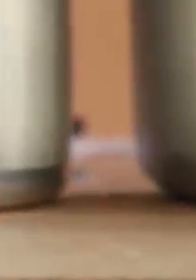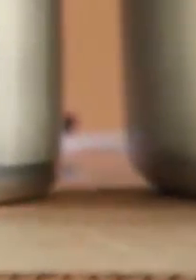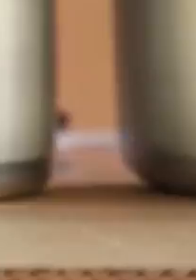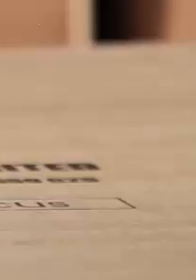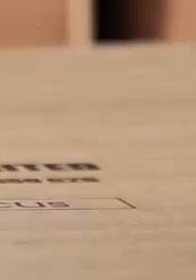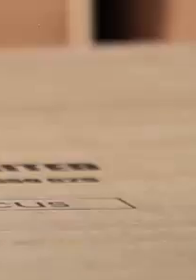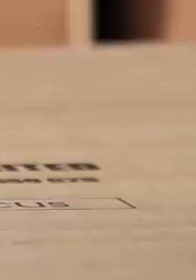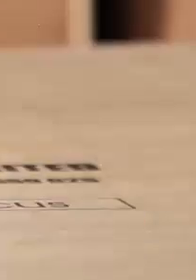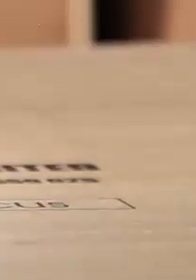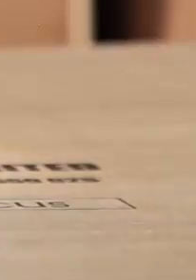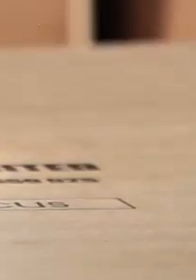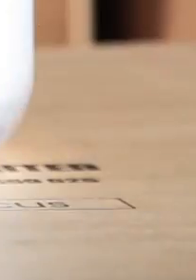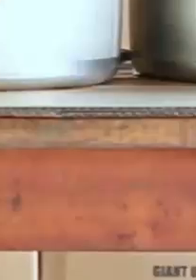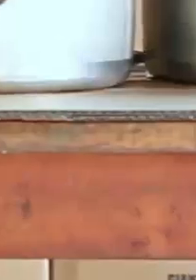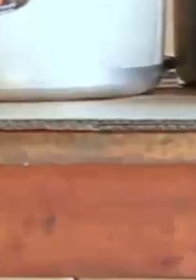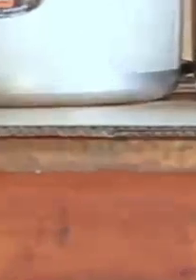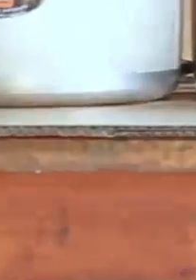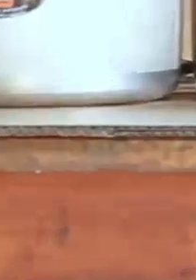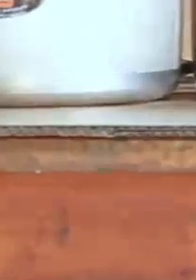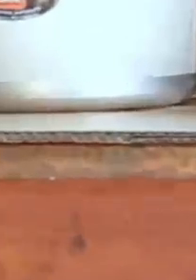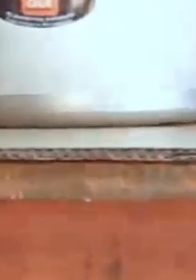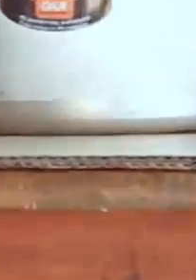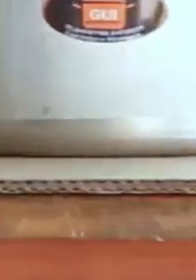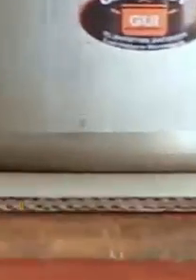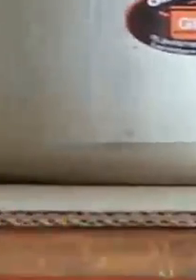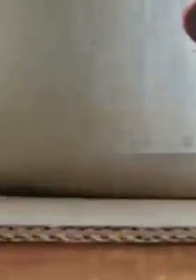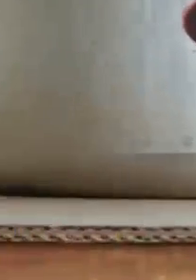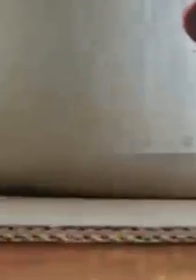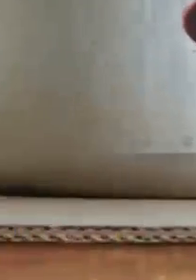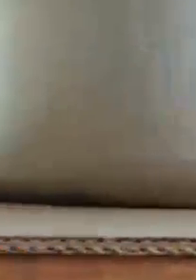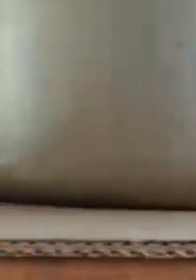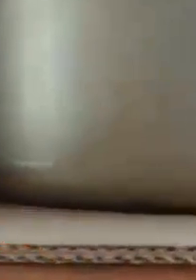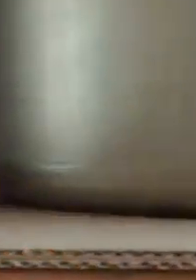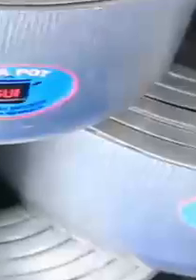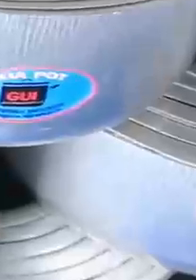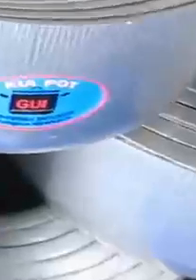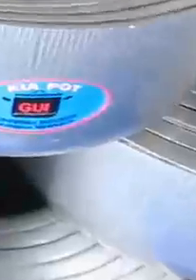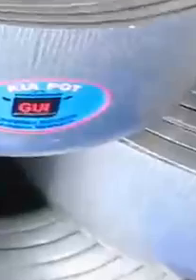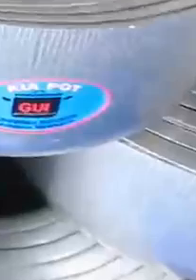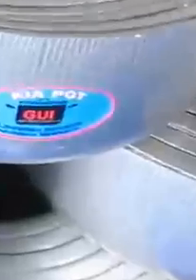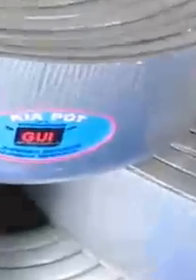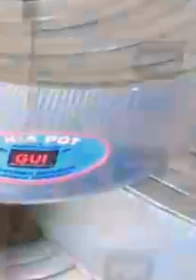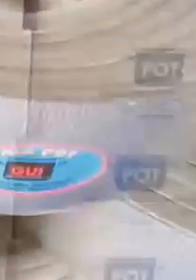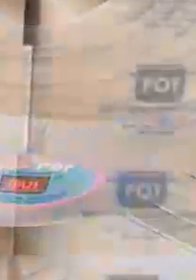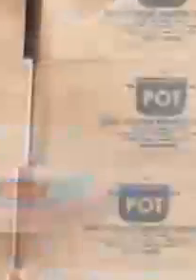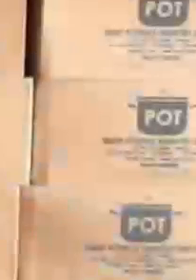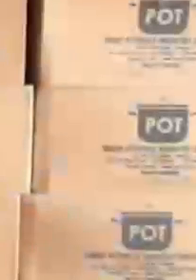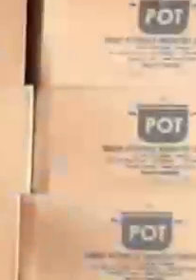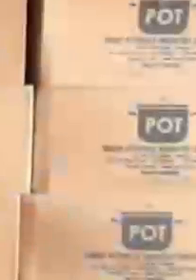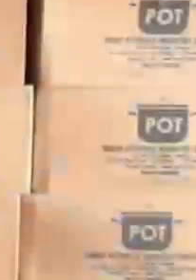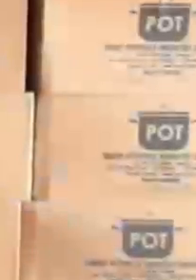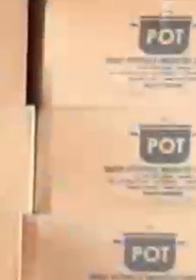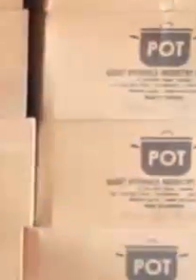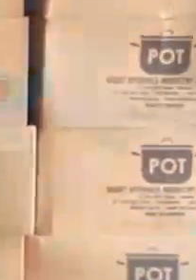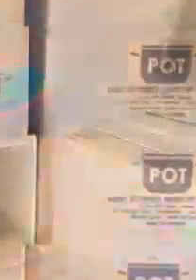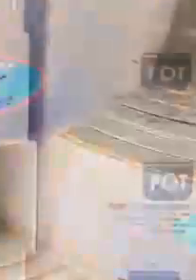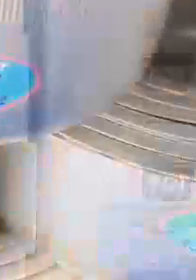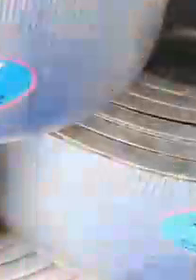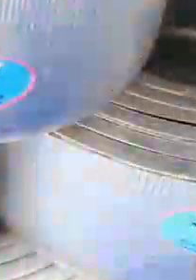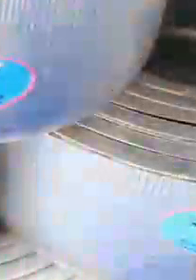yungi merere Adafat kwa numu jese Tugufiti ya masafriya meza Ari mungano zose kuva kuri litri mwe kujaza kuri litro chumi na zingi